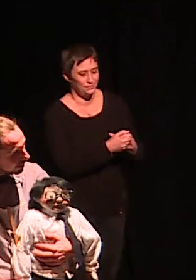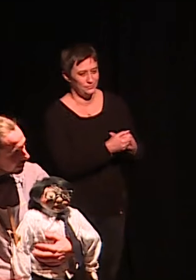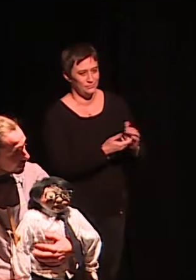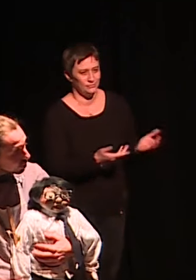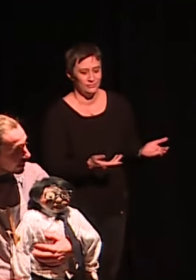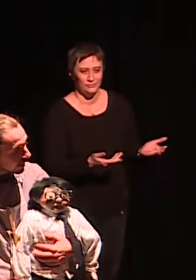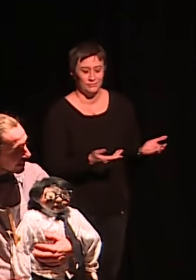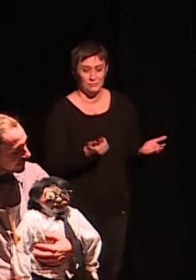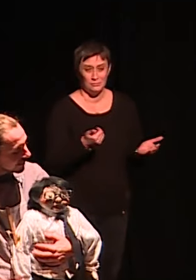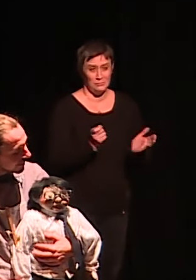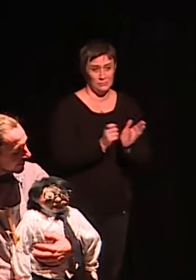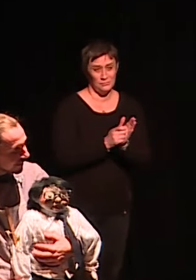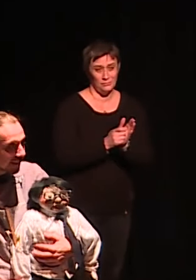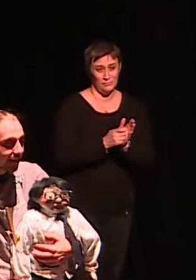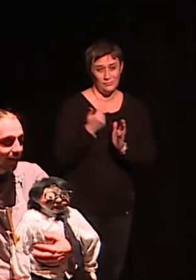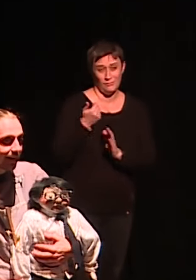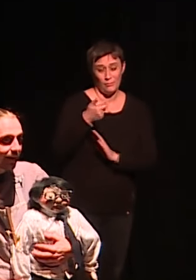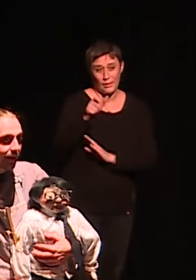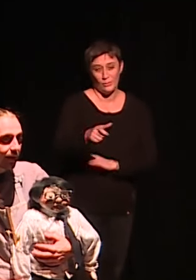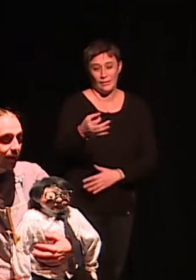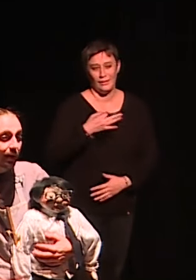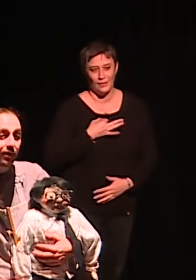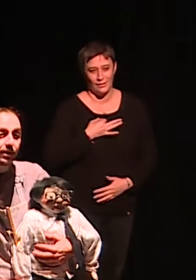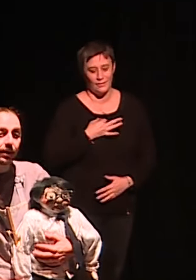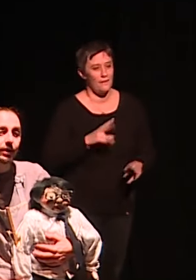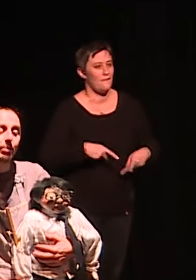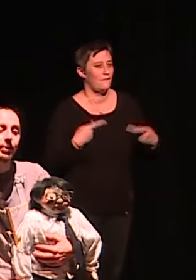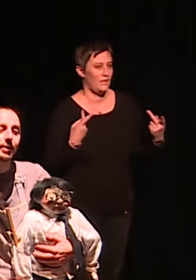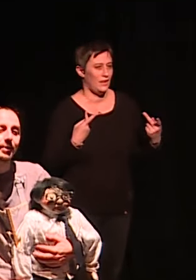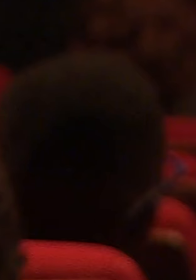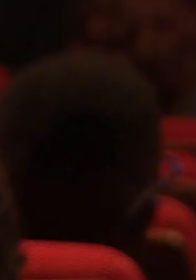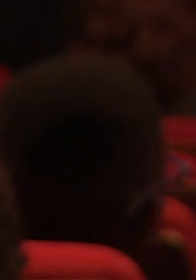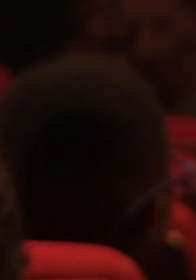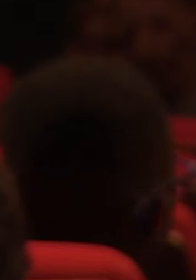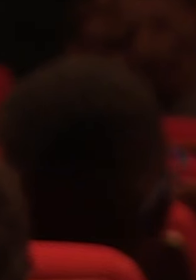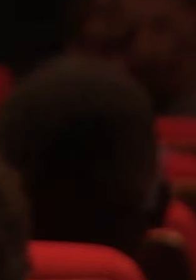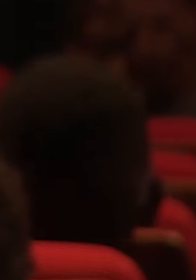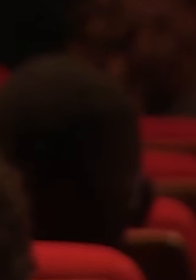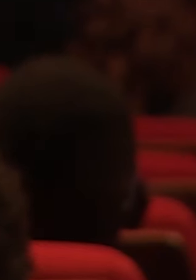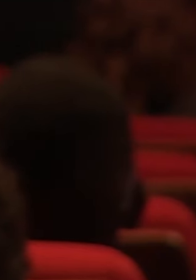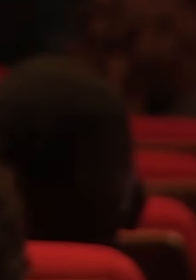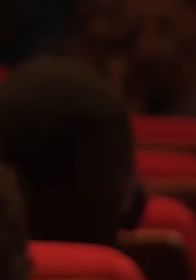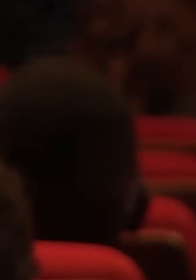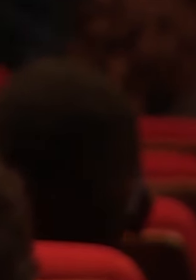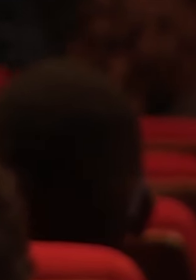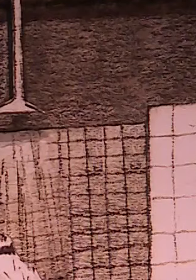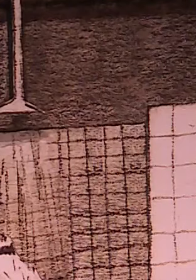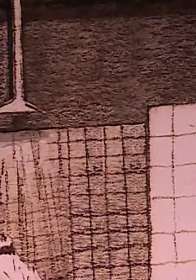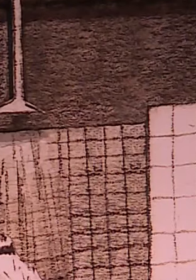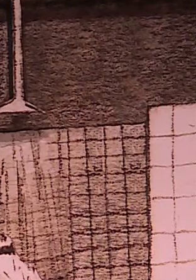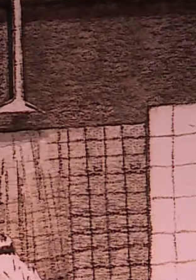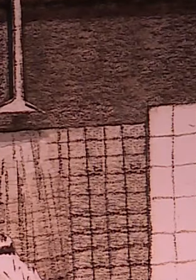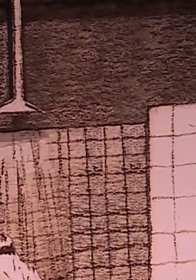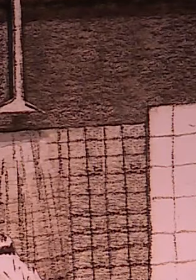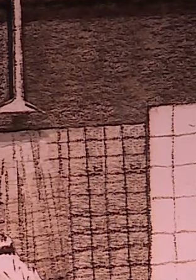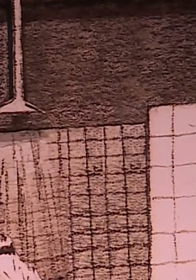Un jour, quelqu'un m dit, la vie c'est des étapes. Rendre accessible la culture à tous et en particulier